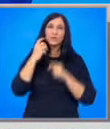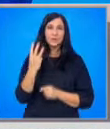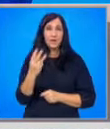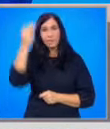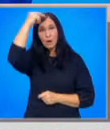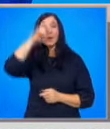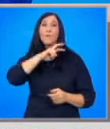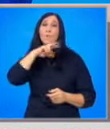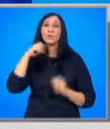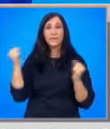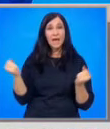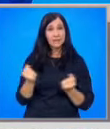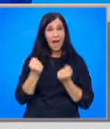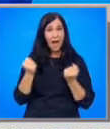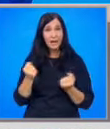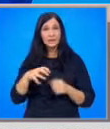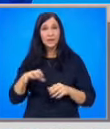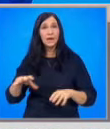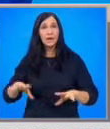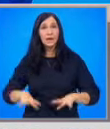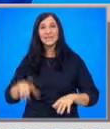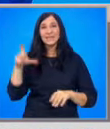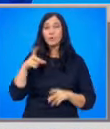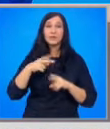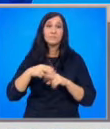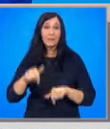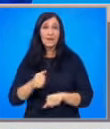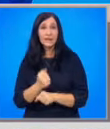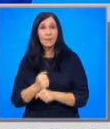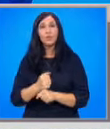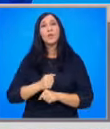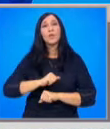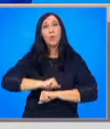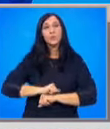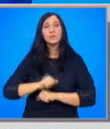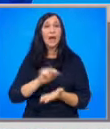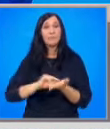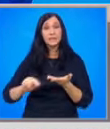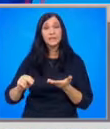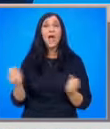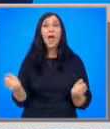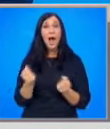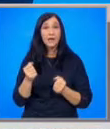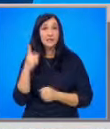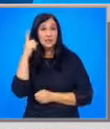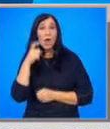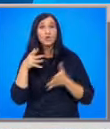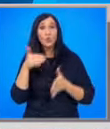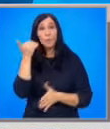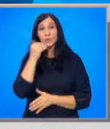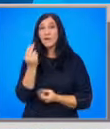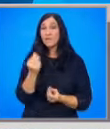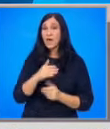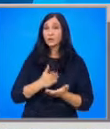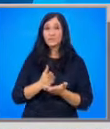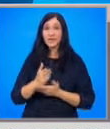А у нас полицейска акция в град Стамбулийски спря днес работата на общинската администрация. Операцията е по сигнал за злоупотреба с финансови средства